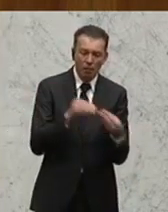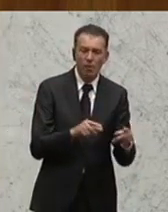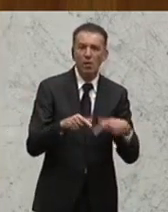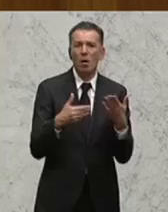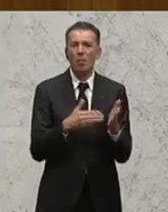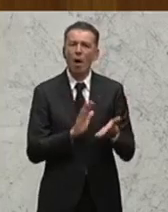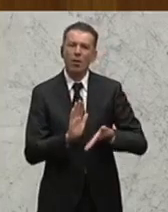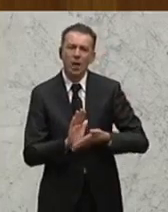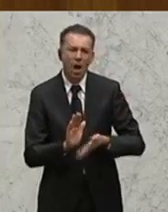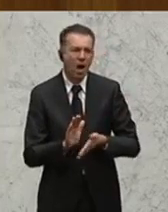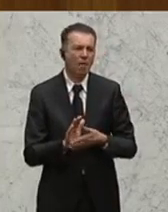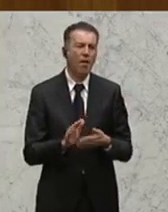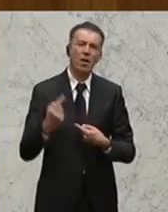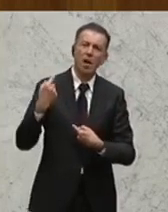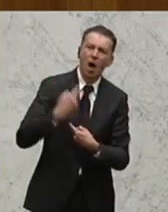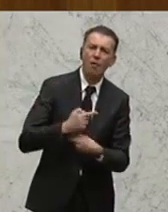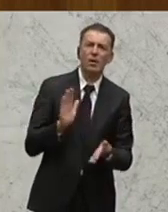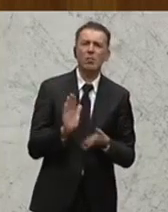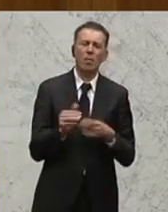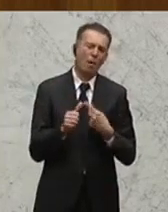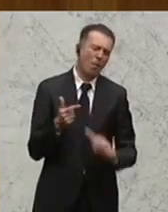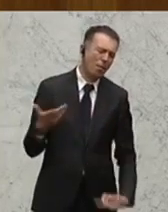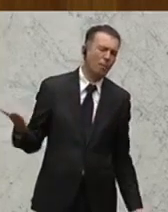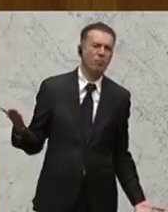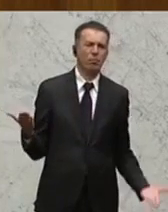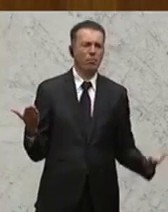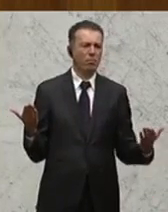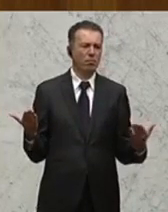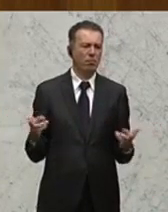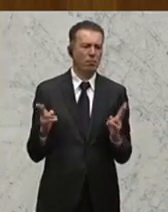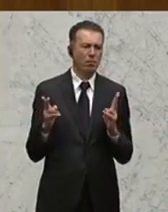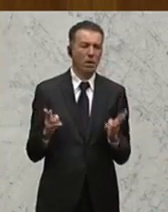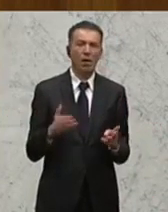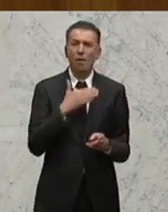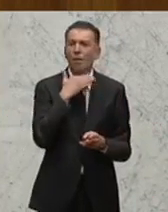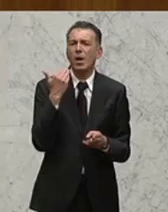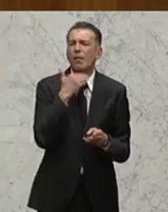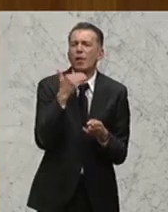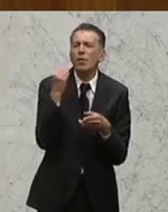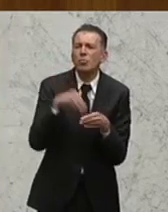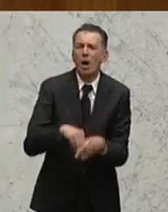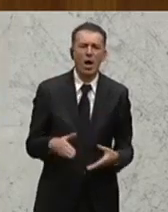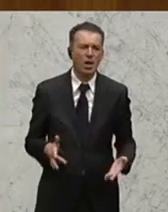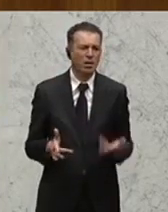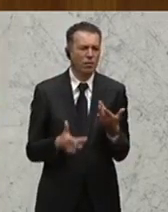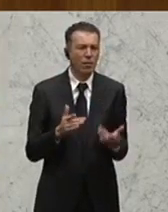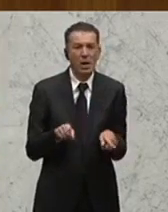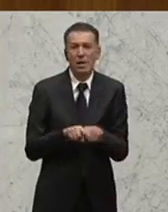man dann den Nachweis, die Auftragsbestätigung und so weiter und so fort. Da könnte man ungeheuer viel einsparen.